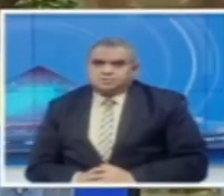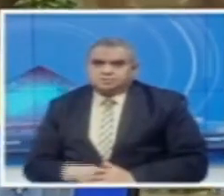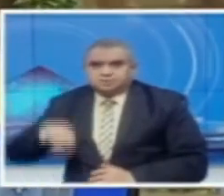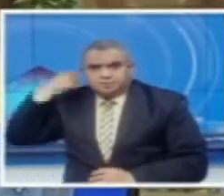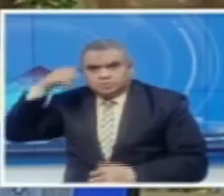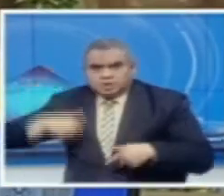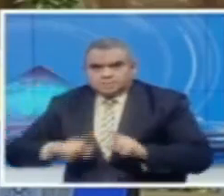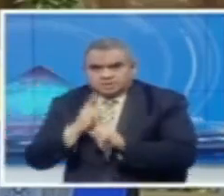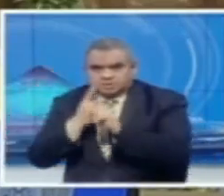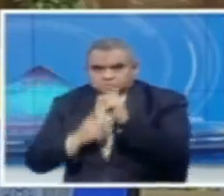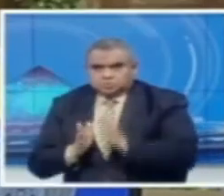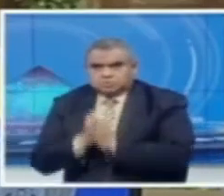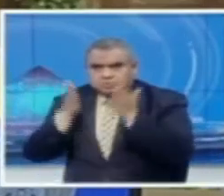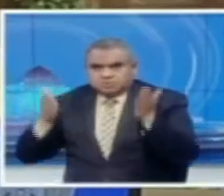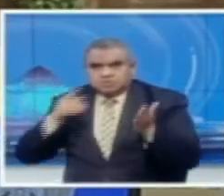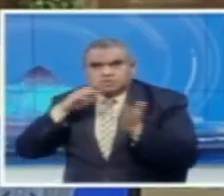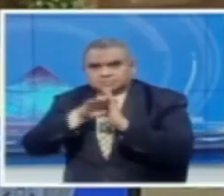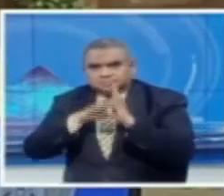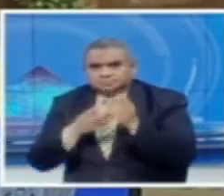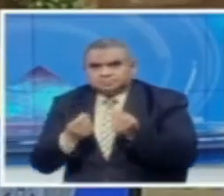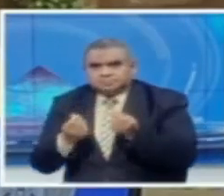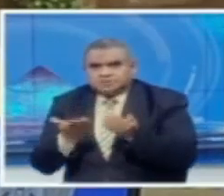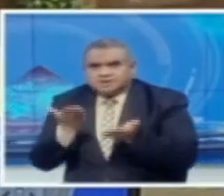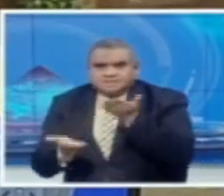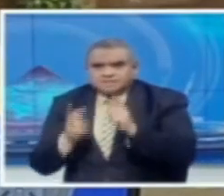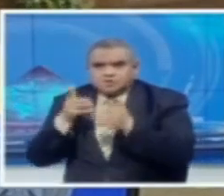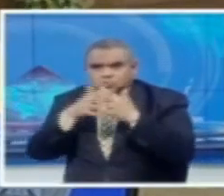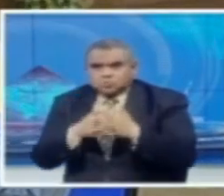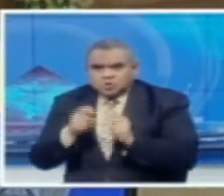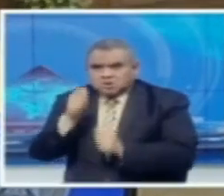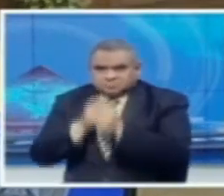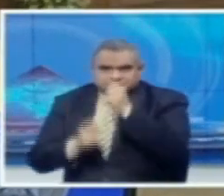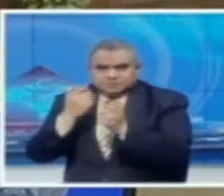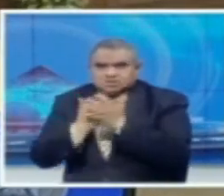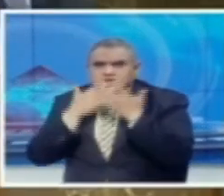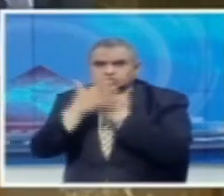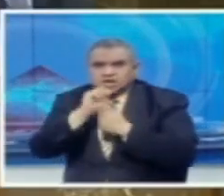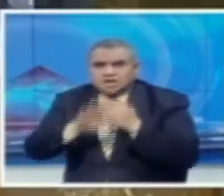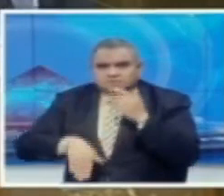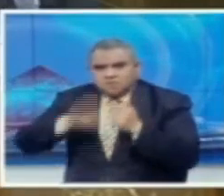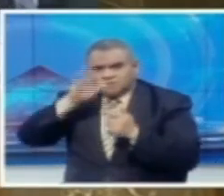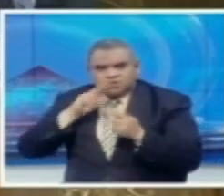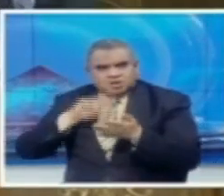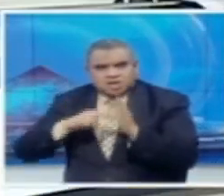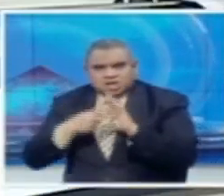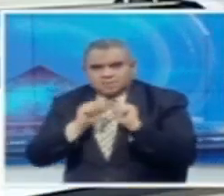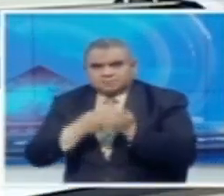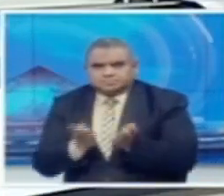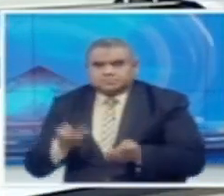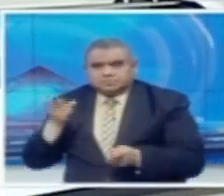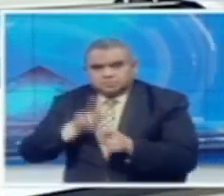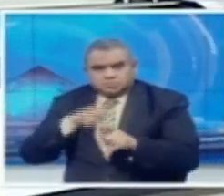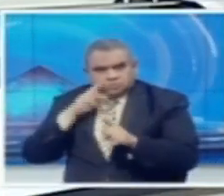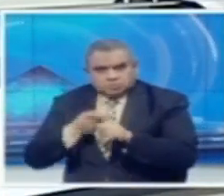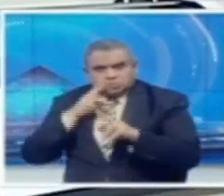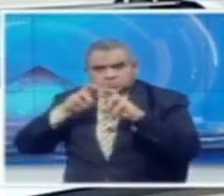ورئيس الوزراء يستعرض الآثار الناتجة عن ارتفاع سعر الصرف في موازنات الشركات. كما يمكنكم